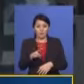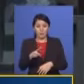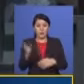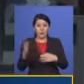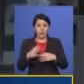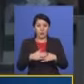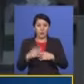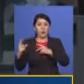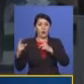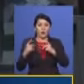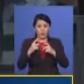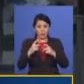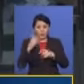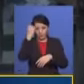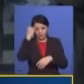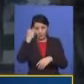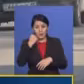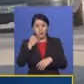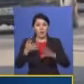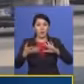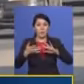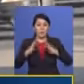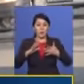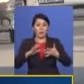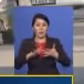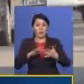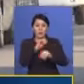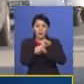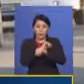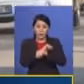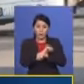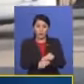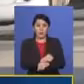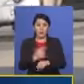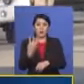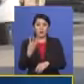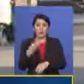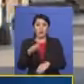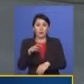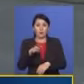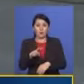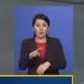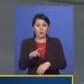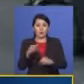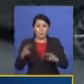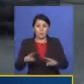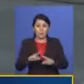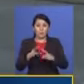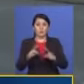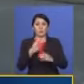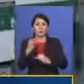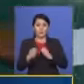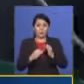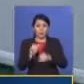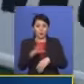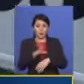Оған автобустардың ескіруі себеп. Кеше ғана әлеуметтік желіде аялдамалардың бірінде тоқтап тұрған 4М көлігінің асты тұтанған бейне жазба қызу талқыға